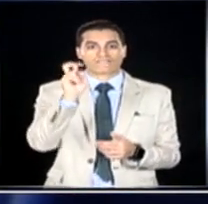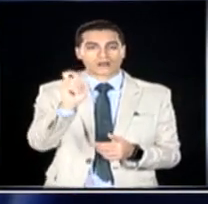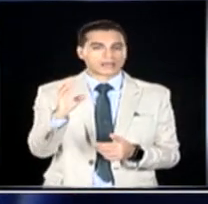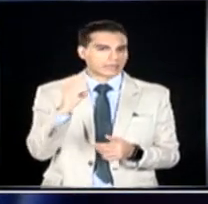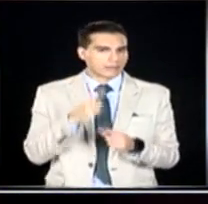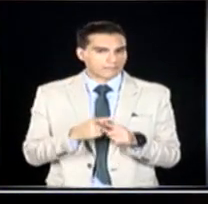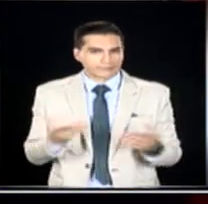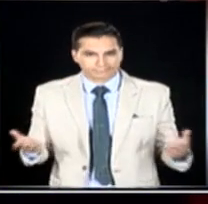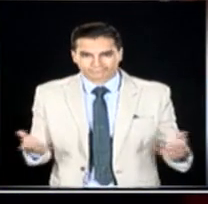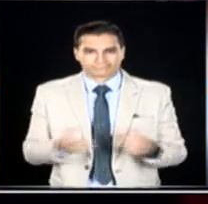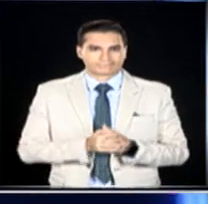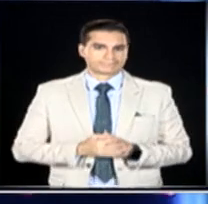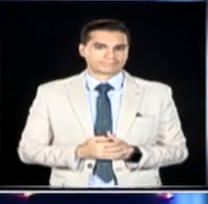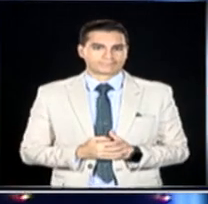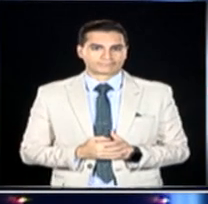خاطئة،